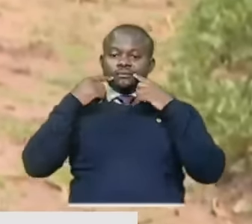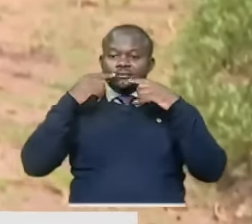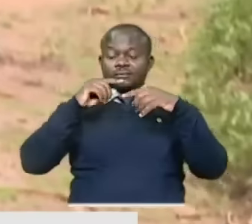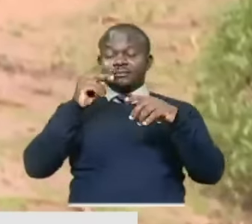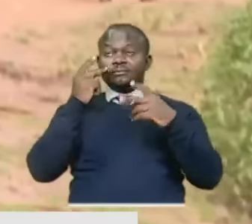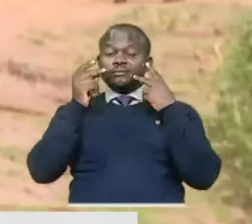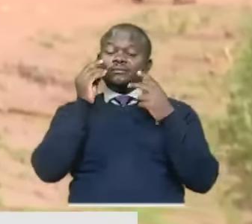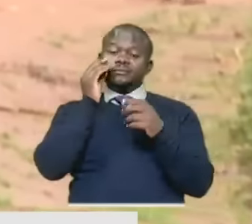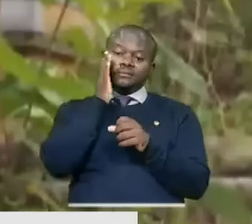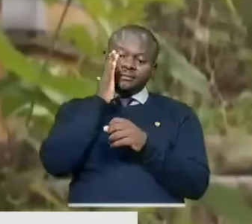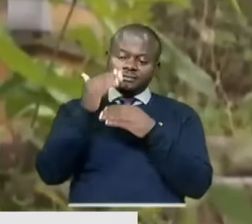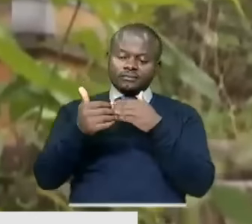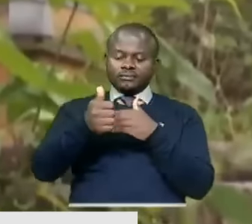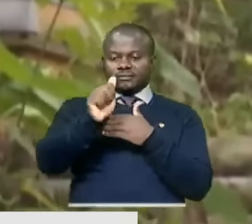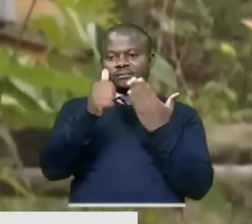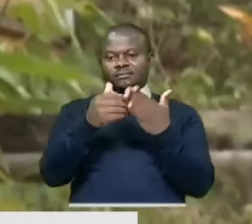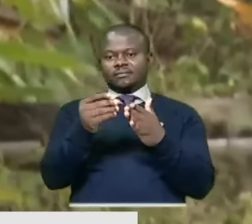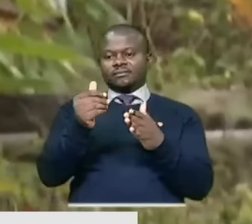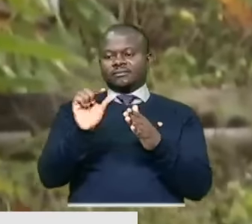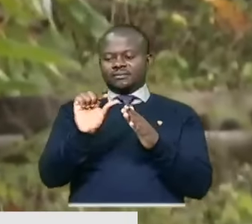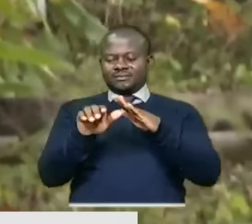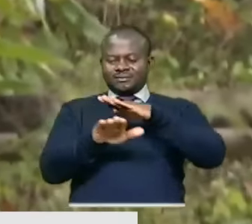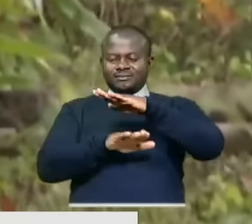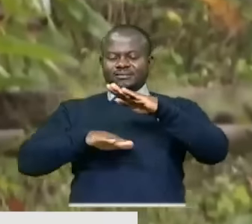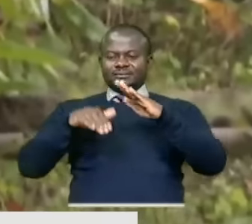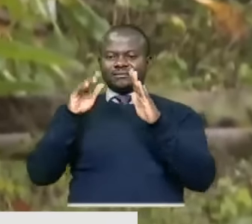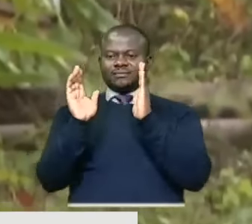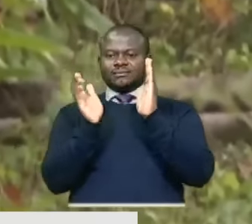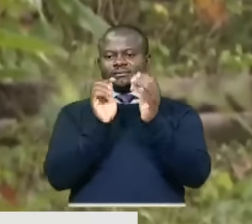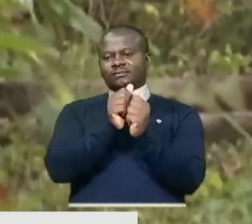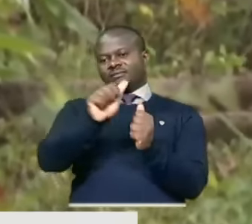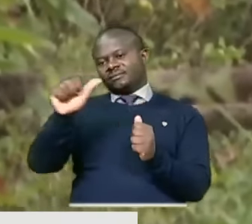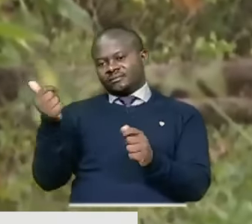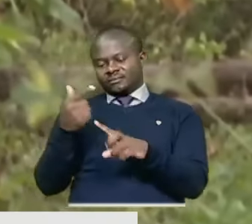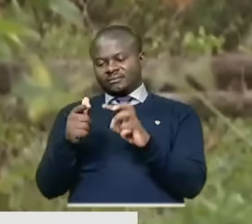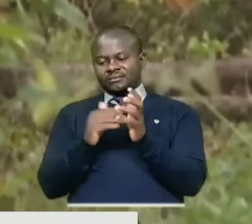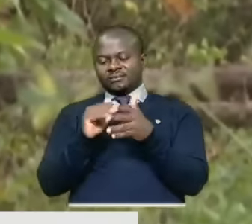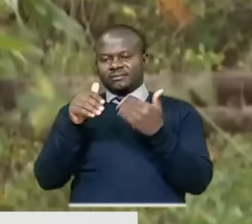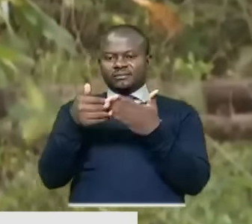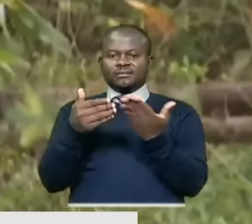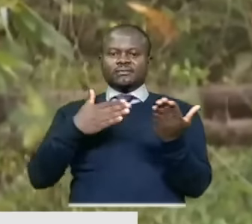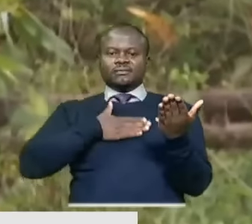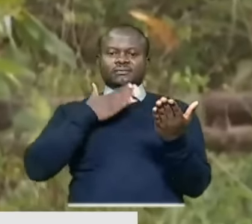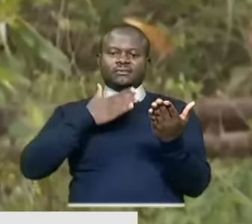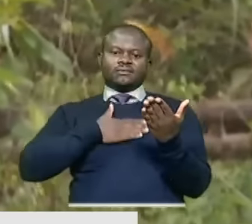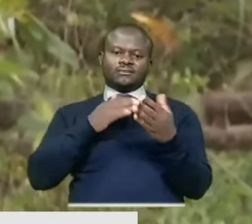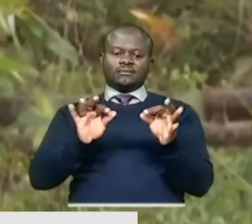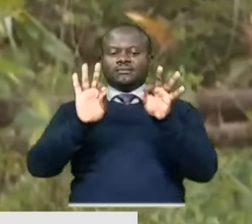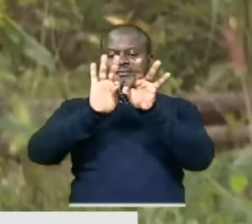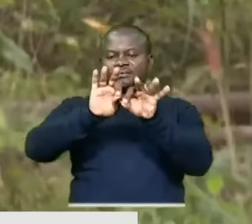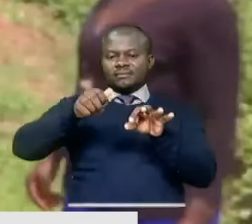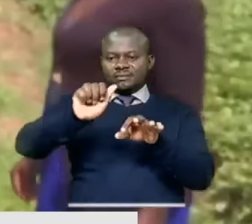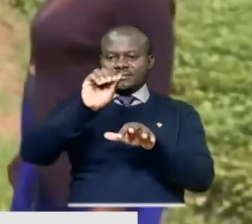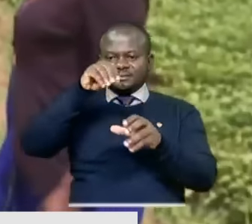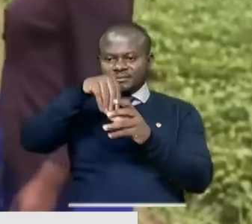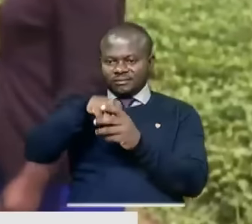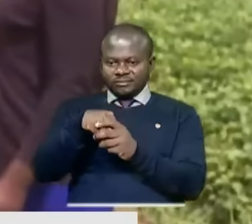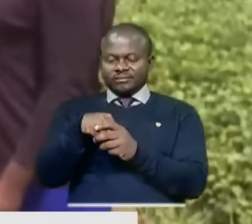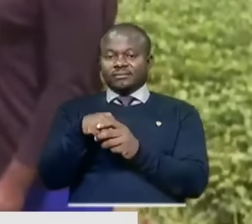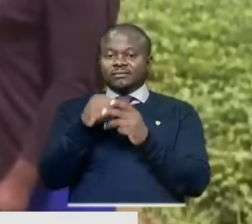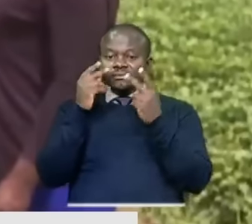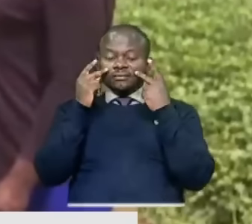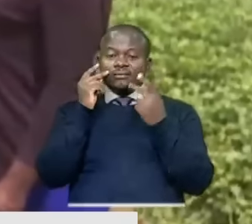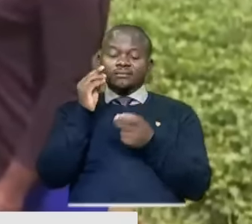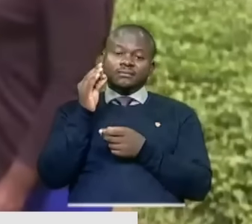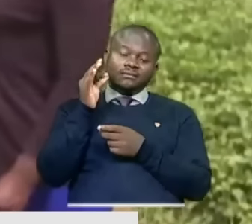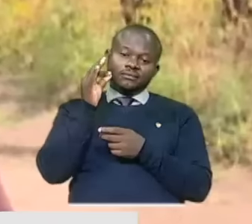yabo kandi ku giciro kiri hasi hagiranijwe n'abandi kandi ubuki bakishimira umaro wabo harimo nuko bunafatwa nk'umuti